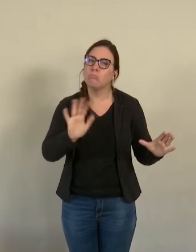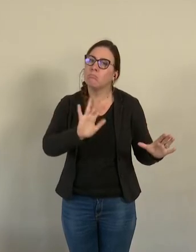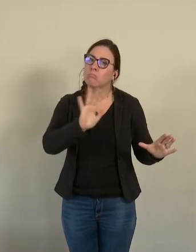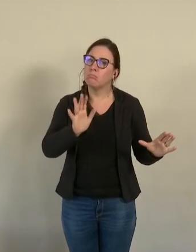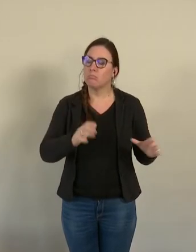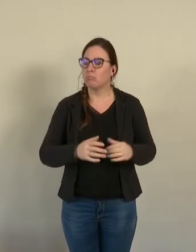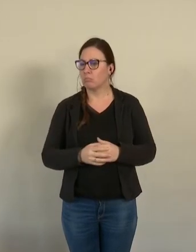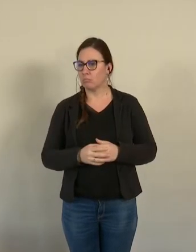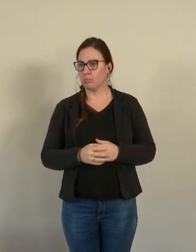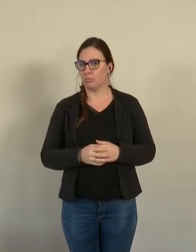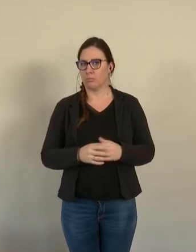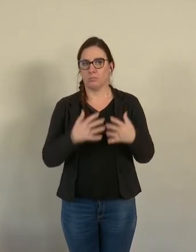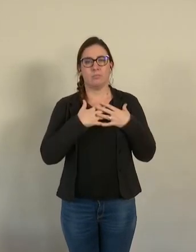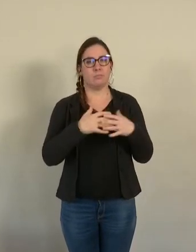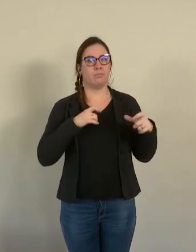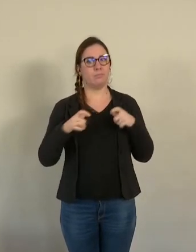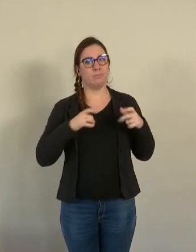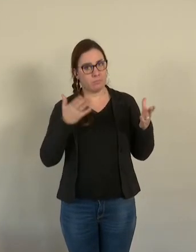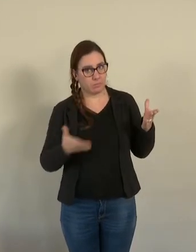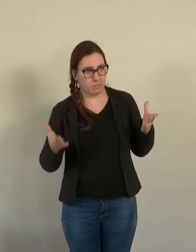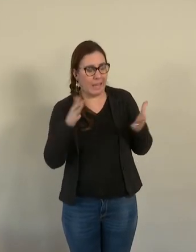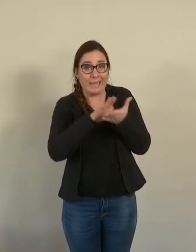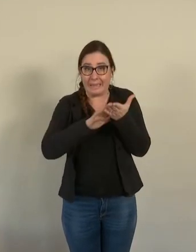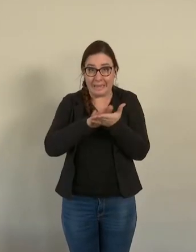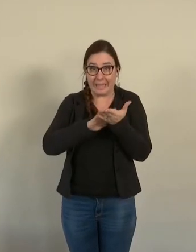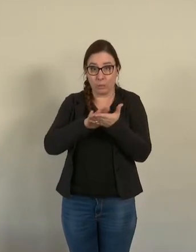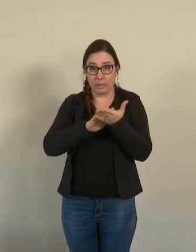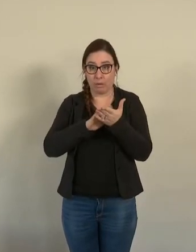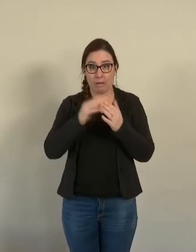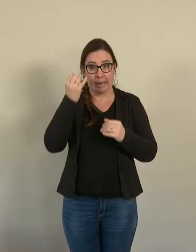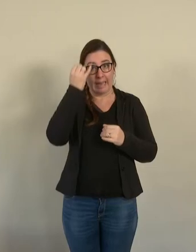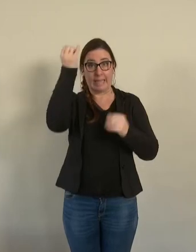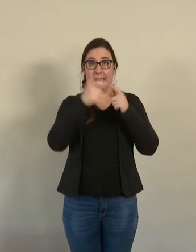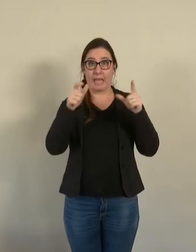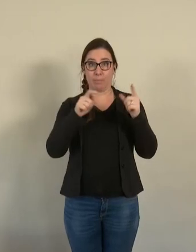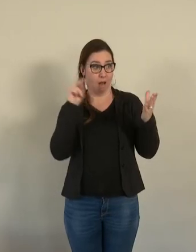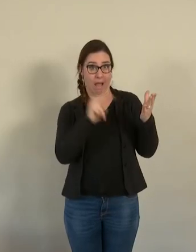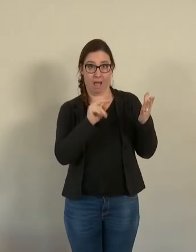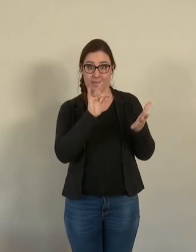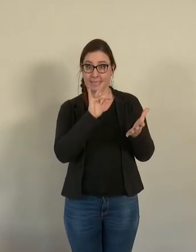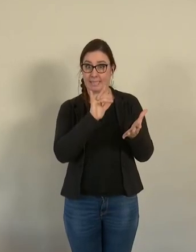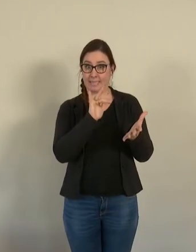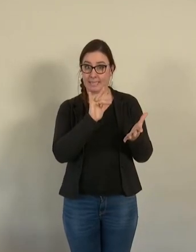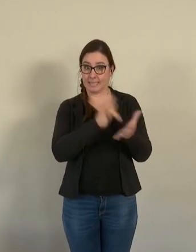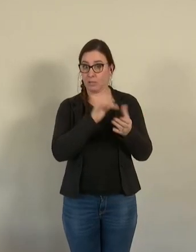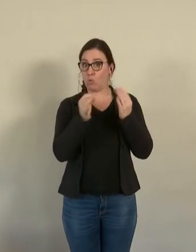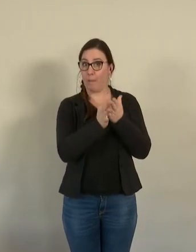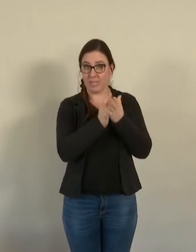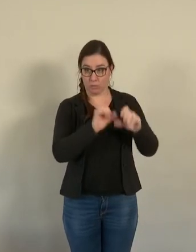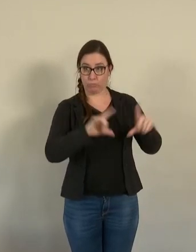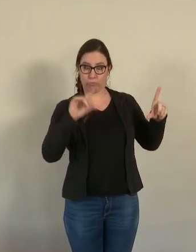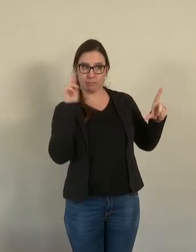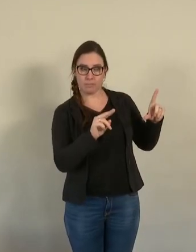évidence enfin chers collègues pardon mais je suis sur idé libre en en en direct live voilà et